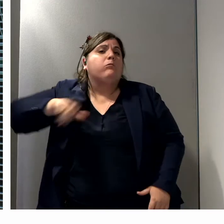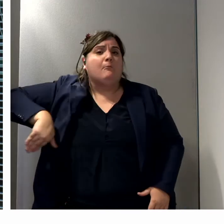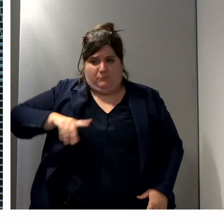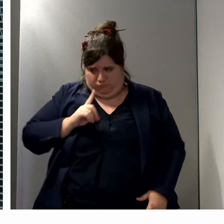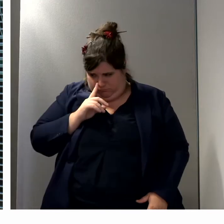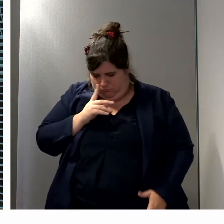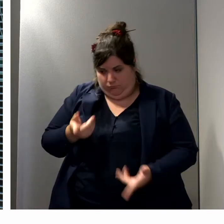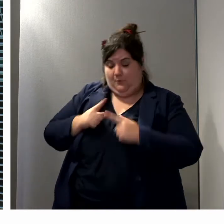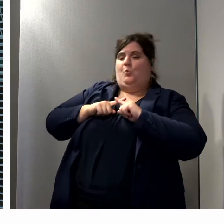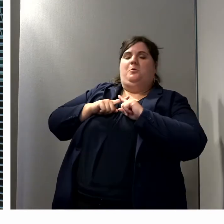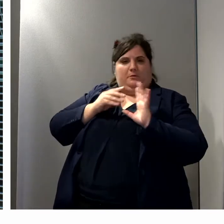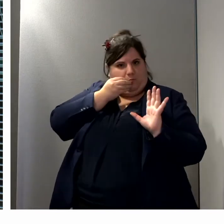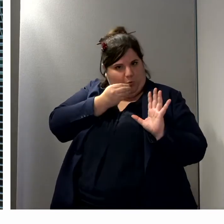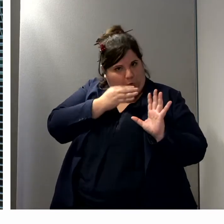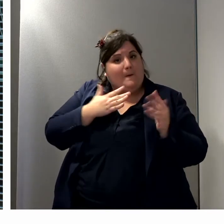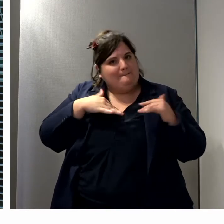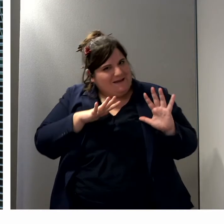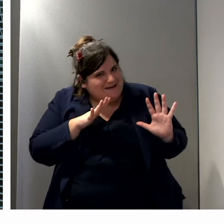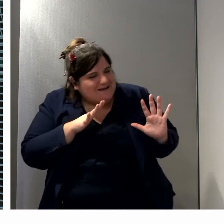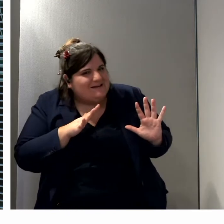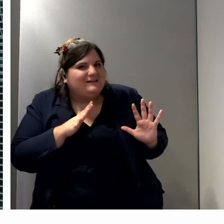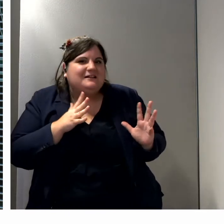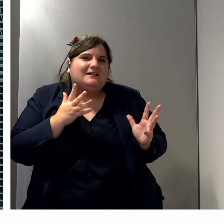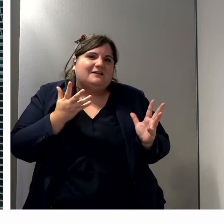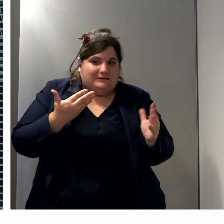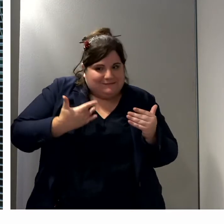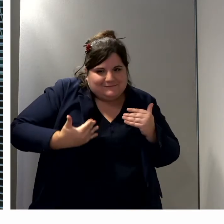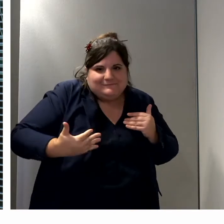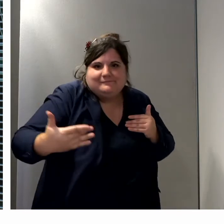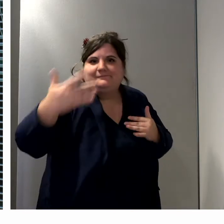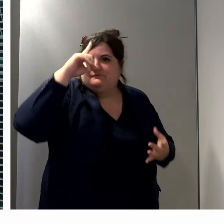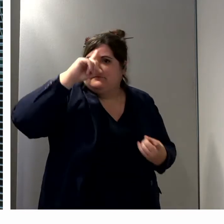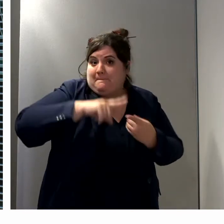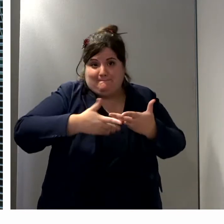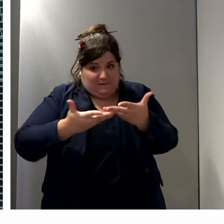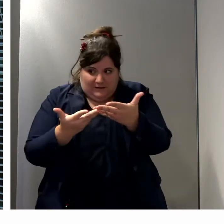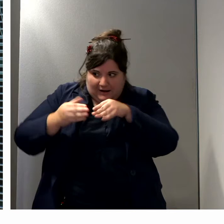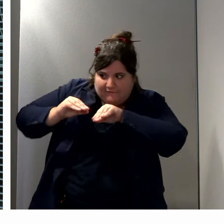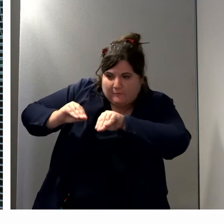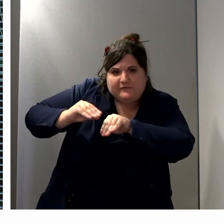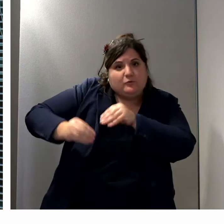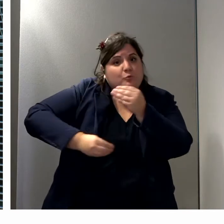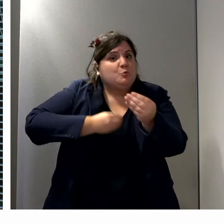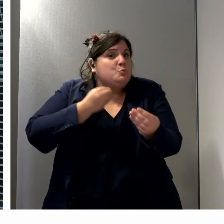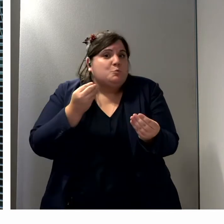existaient. Maintenant, encore une fois, tout le travail à venir est autour de la formation, de la compréhension